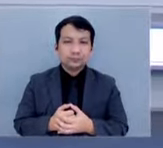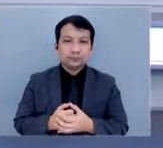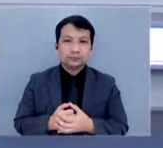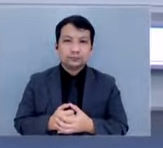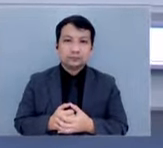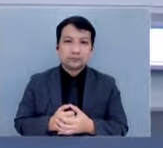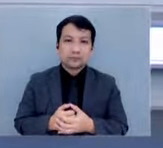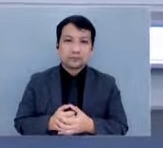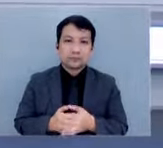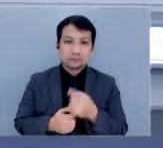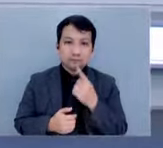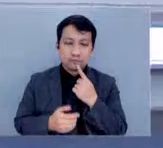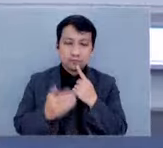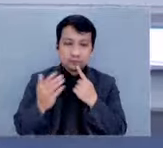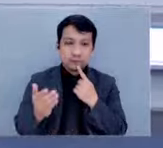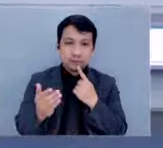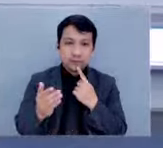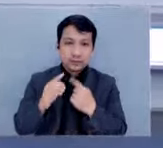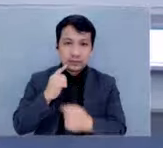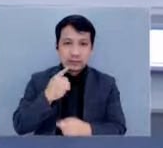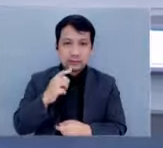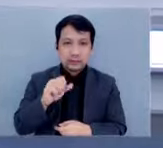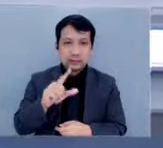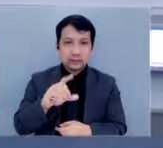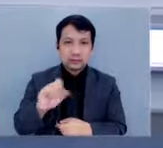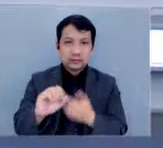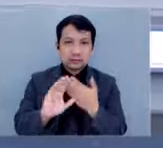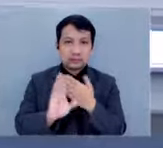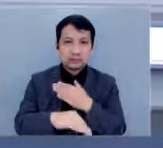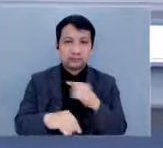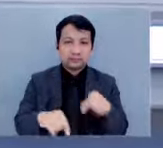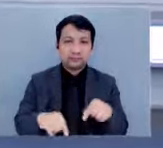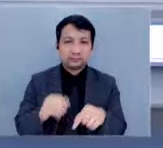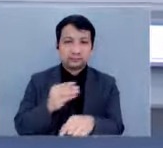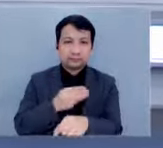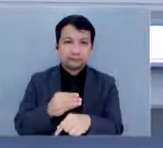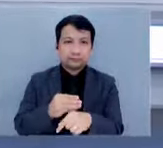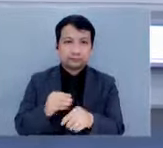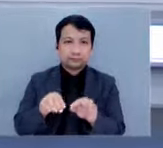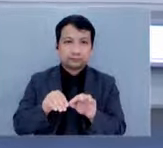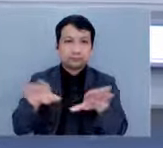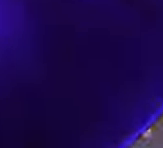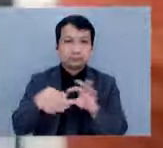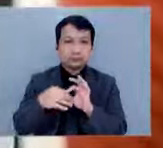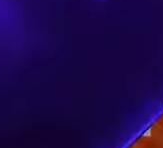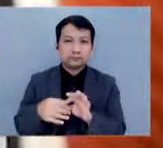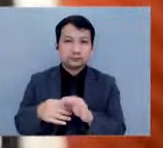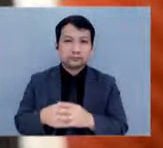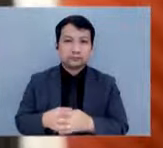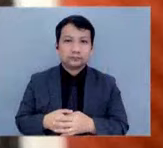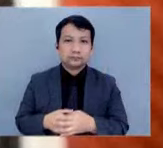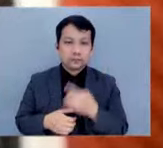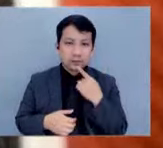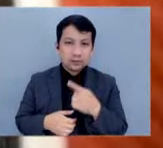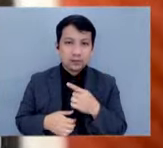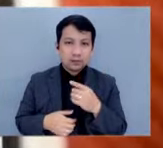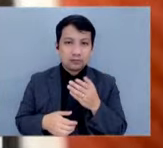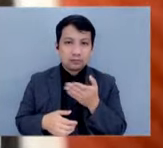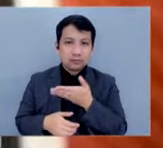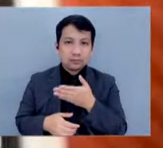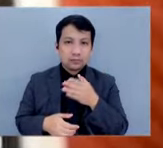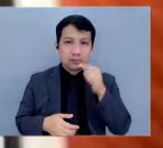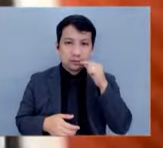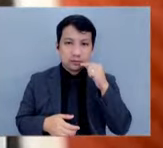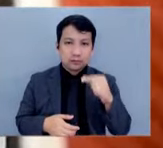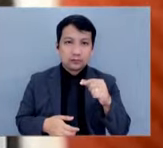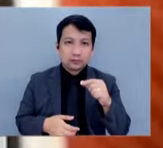Na-miss niyo ba ang kantang Celos? Ibabalik na yan sa mga music streaming platform. Mismo ang kumanta nitong si Queen of Bangsamoro